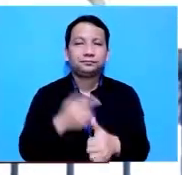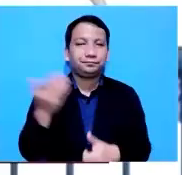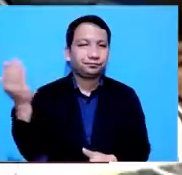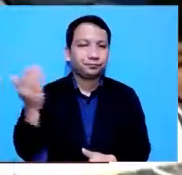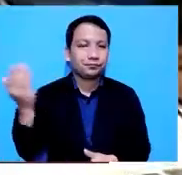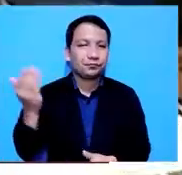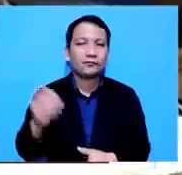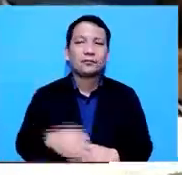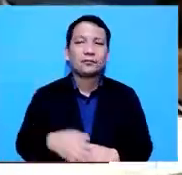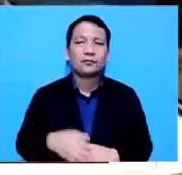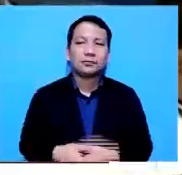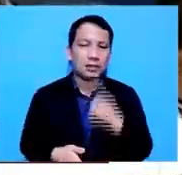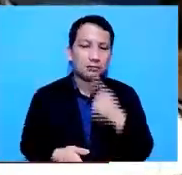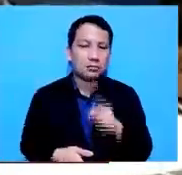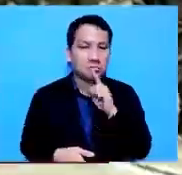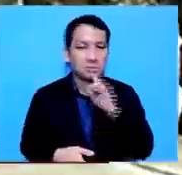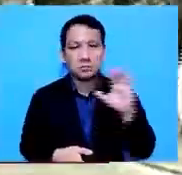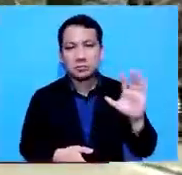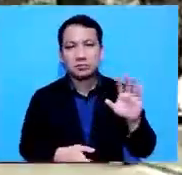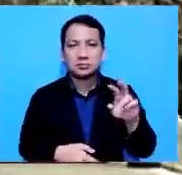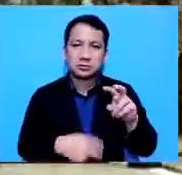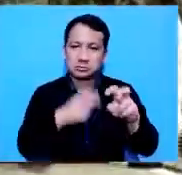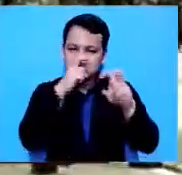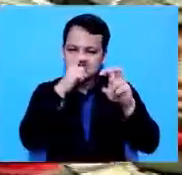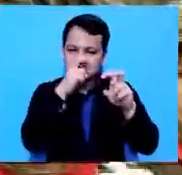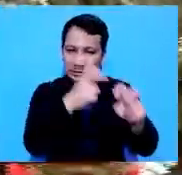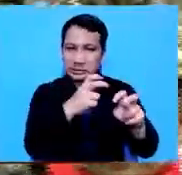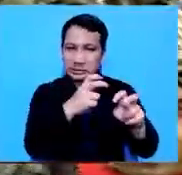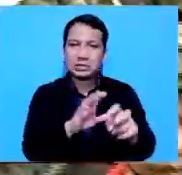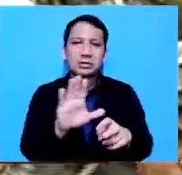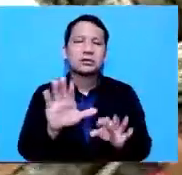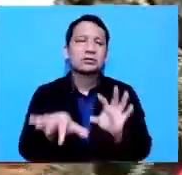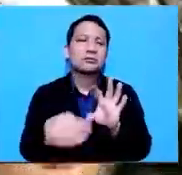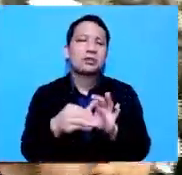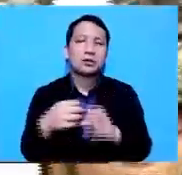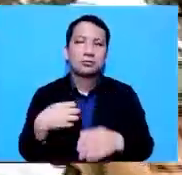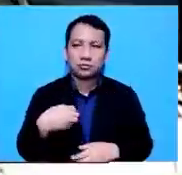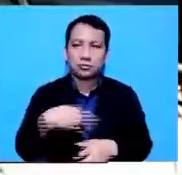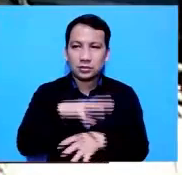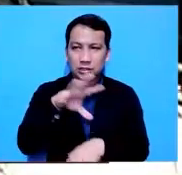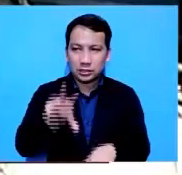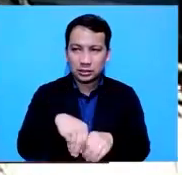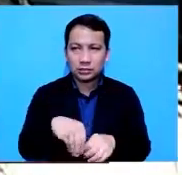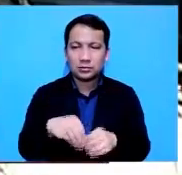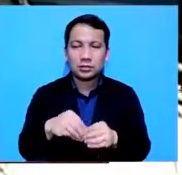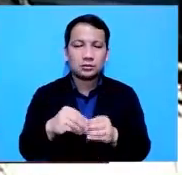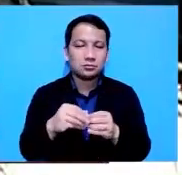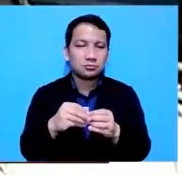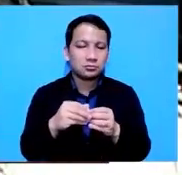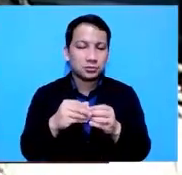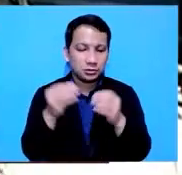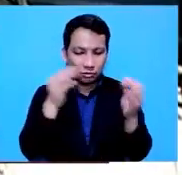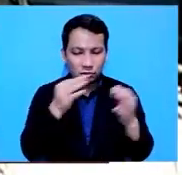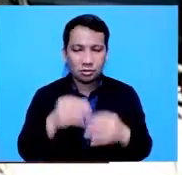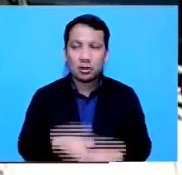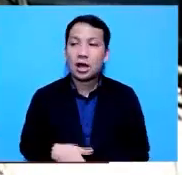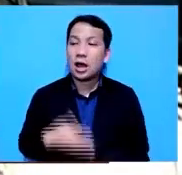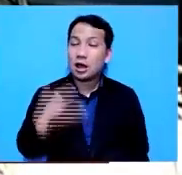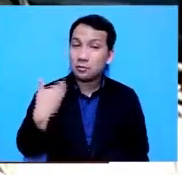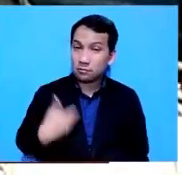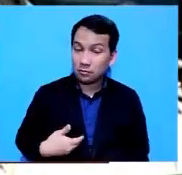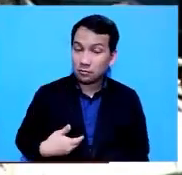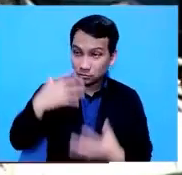chief, nangako si Acorda na magiging mahigpit sa mga pulis na sangkot sa illegal na droga. My stand on anti-illegal drugs is